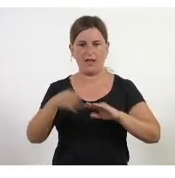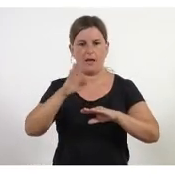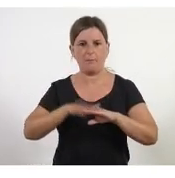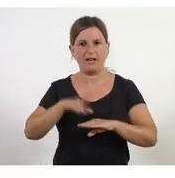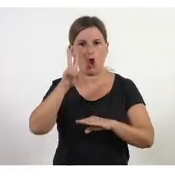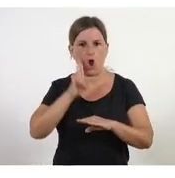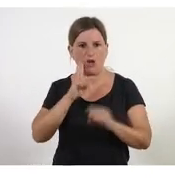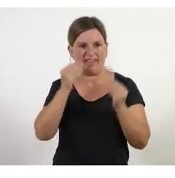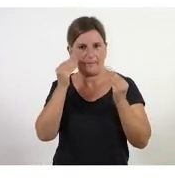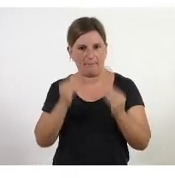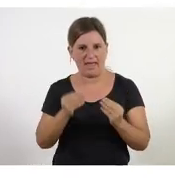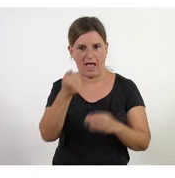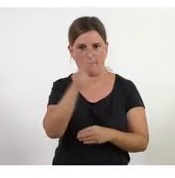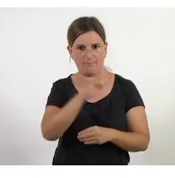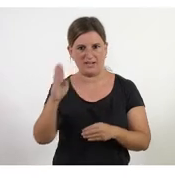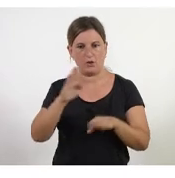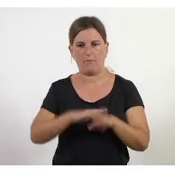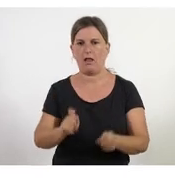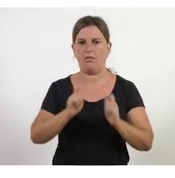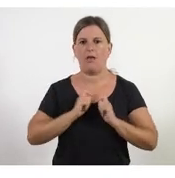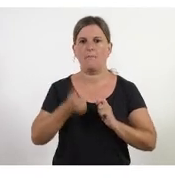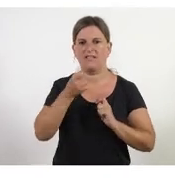perquè realment ens faciliti la feina.